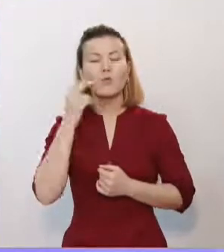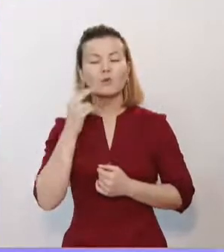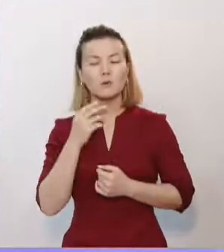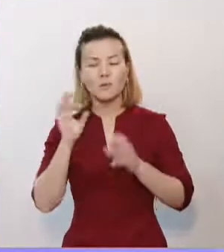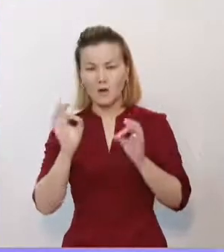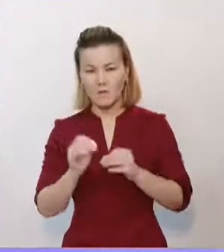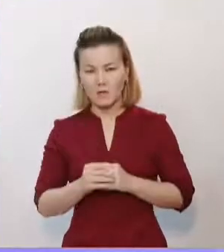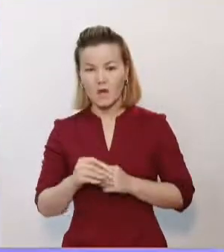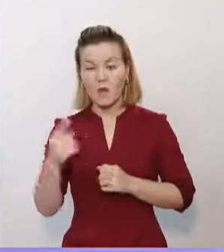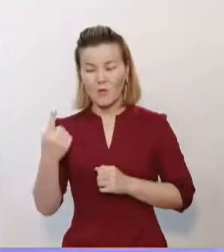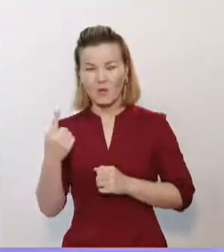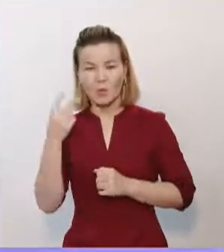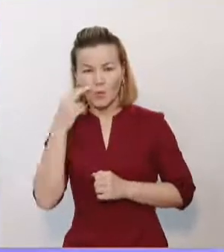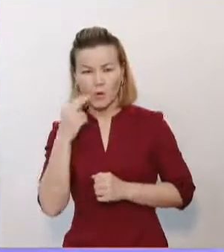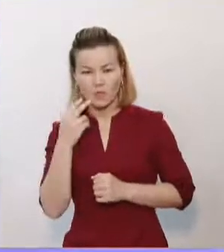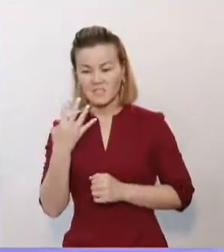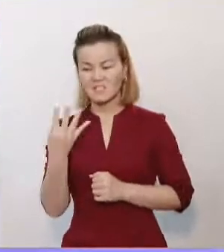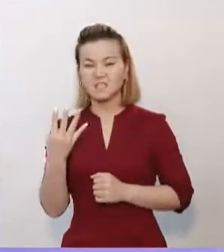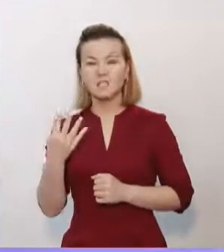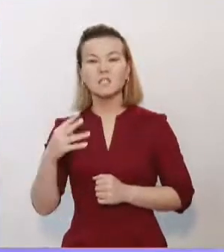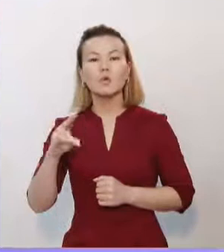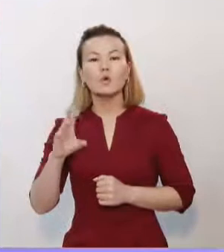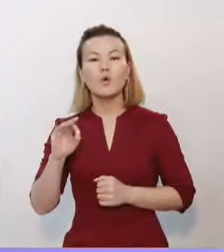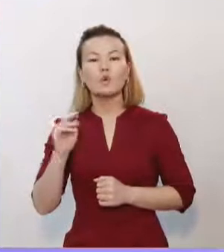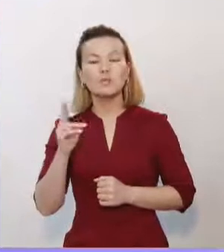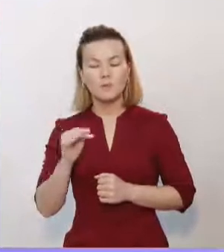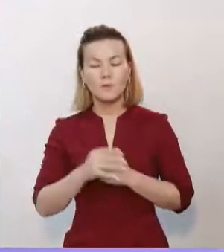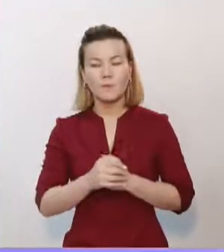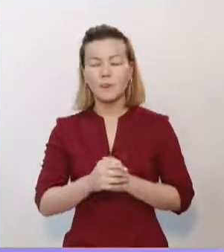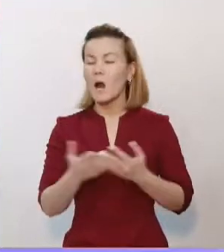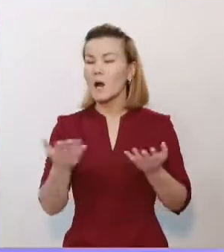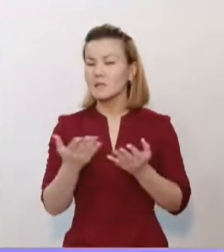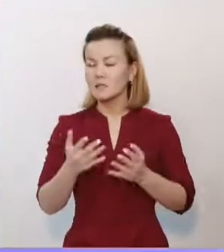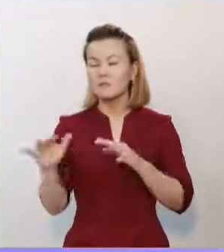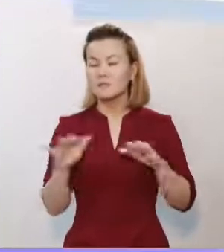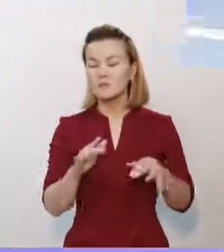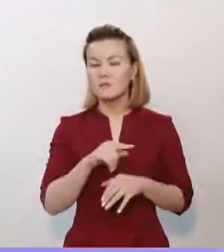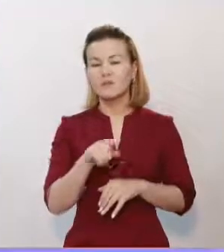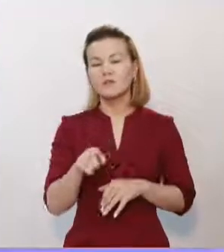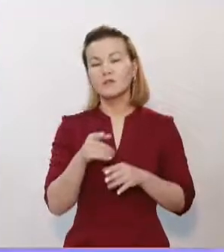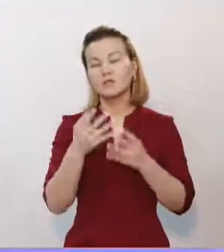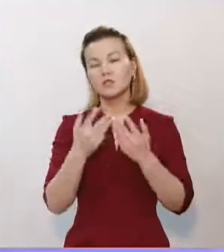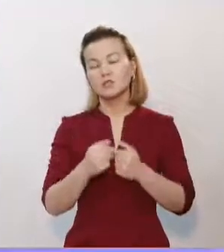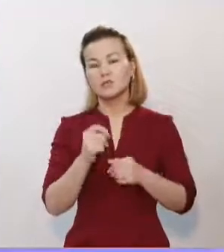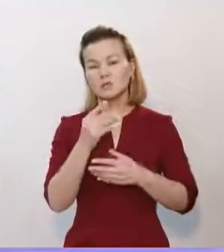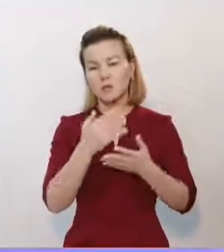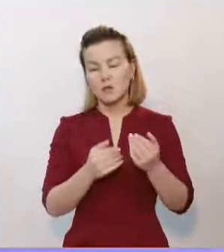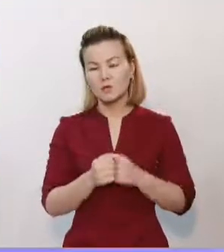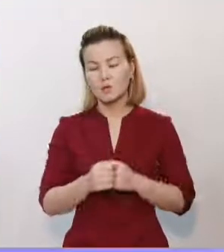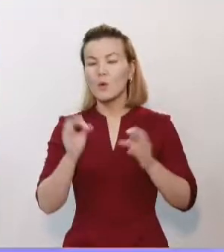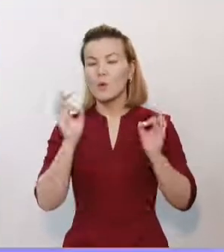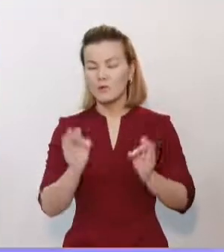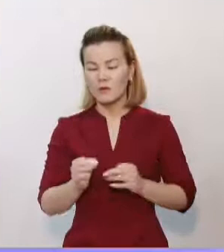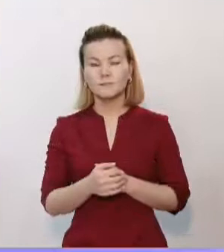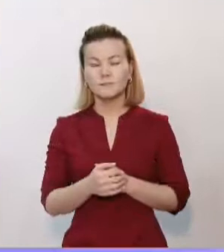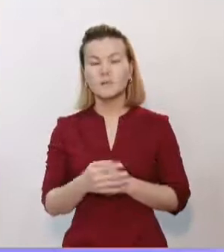Правильно, что у одной кошки 4 ножки. Каким действием решили задачу? Верно,